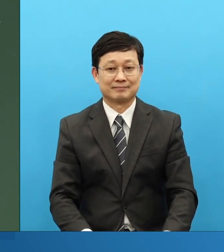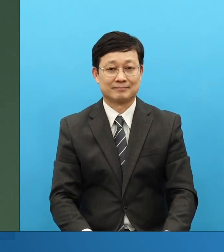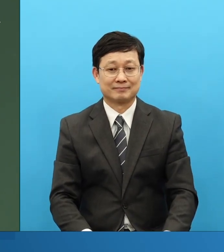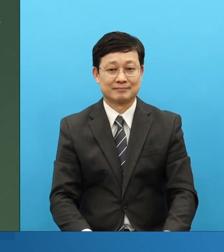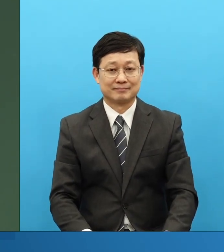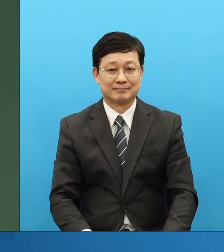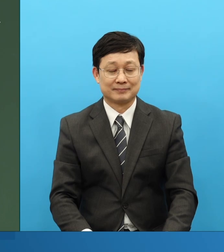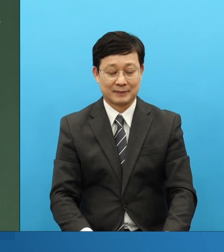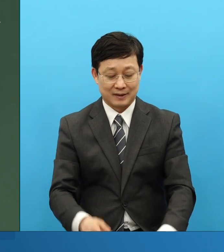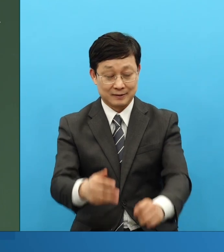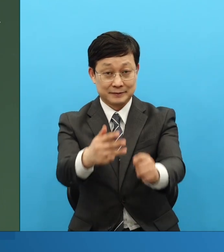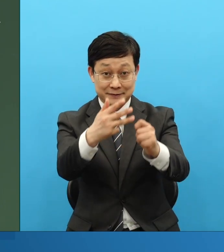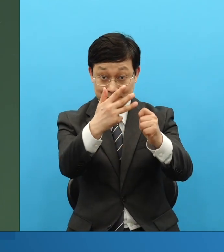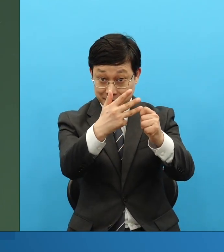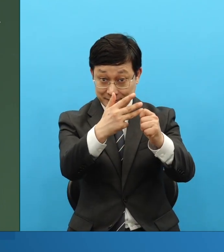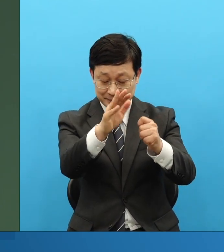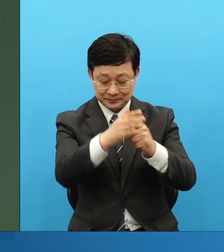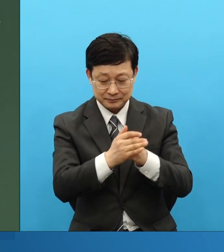실패하는 사람들은요 특징이